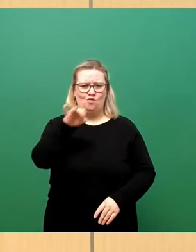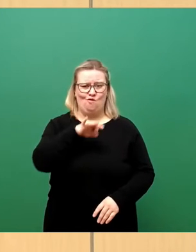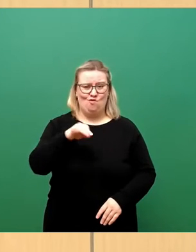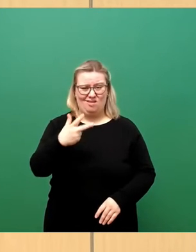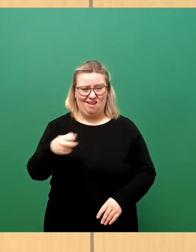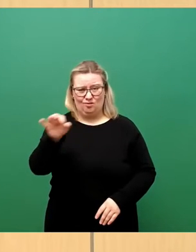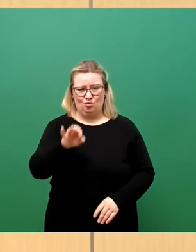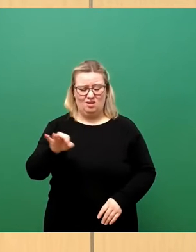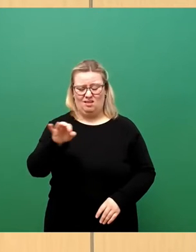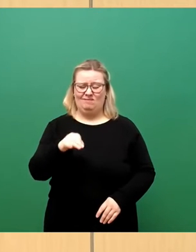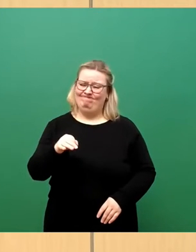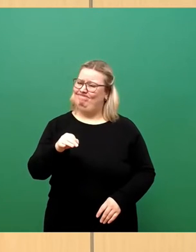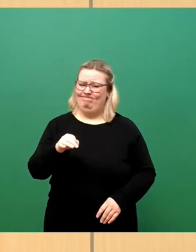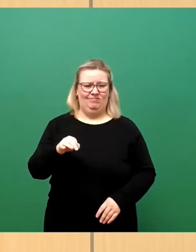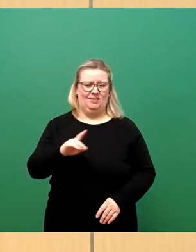30%